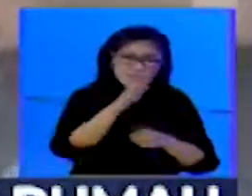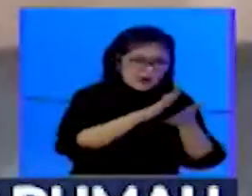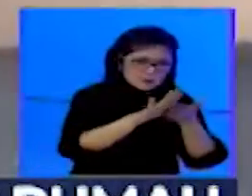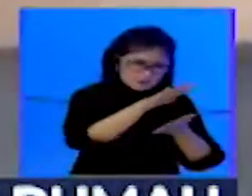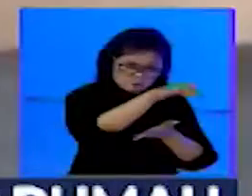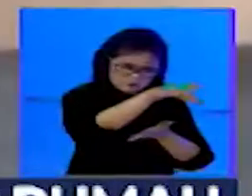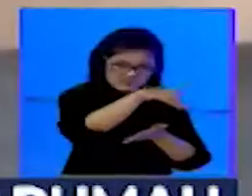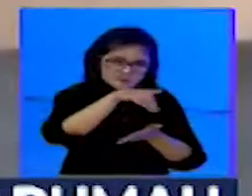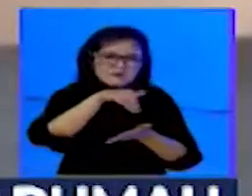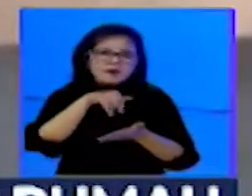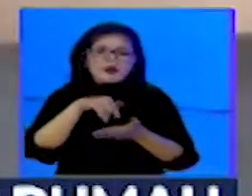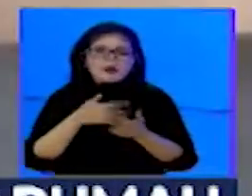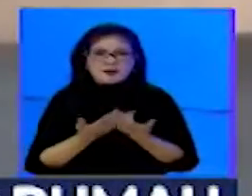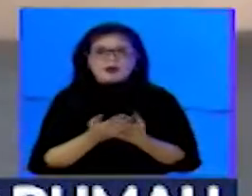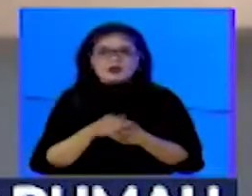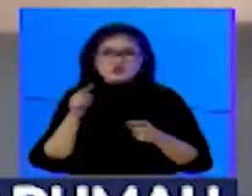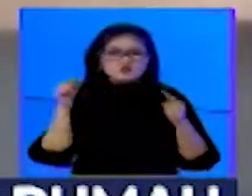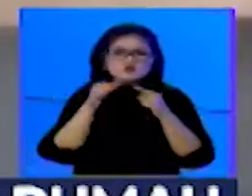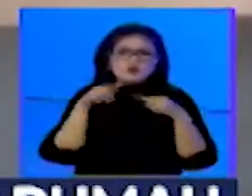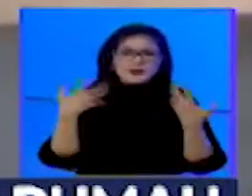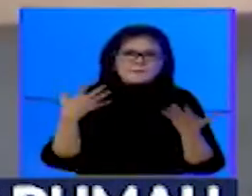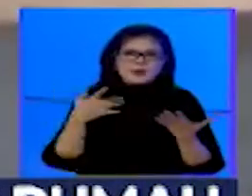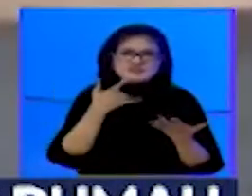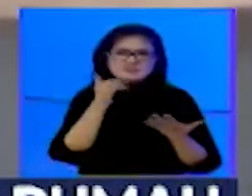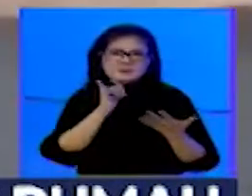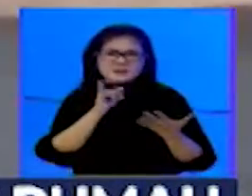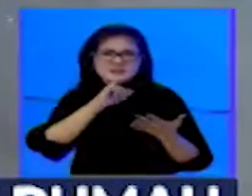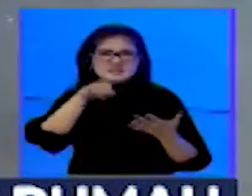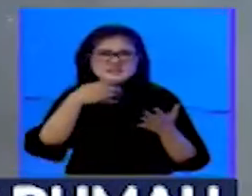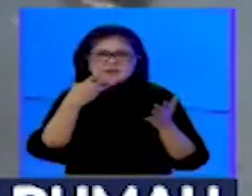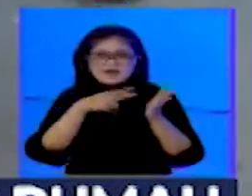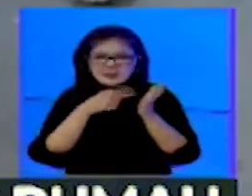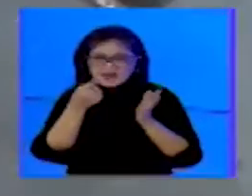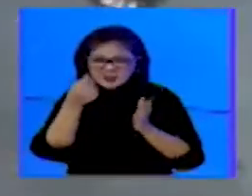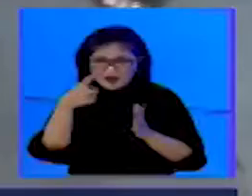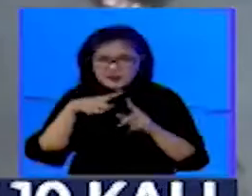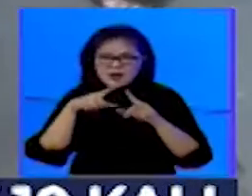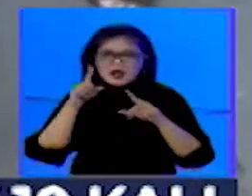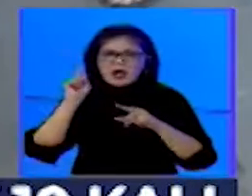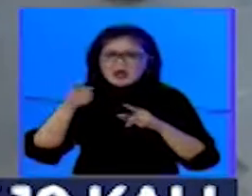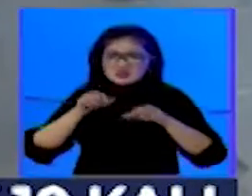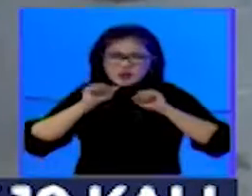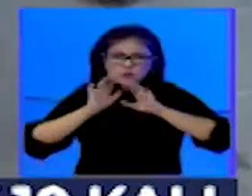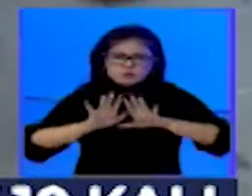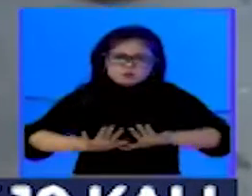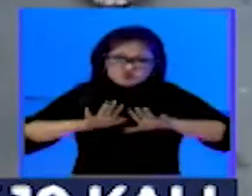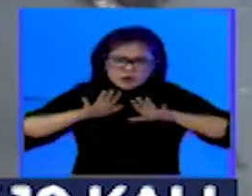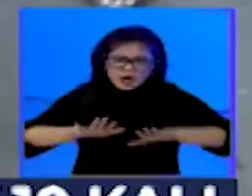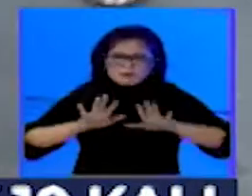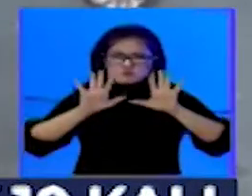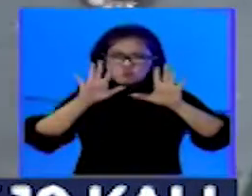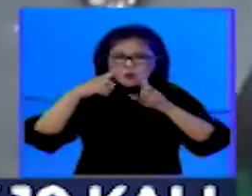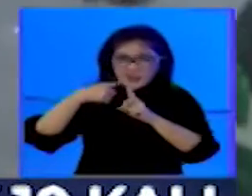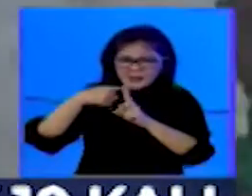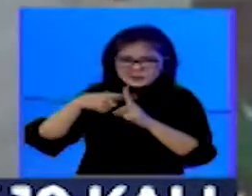sebagai efek Jera bertugas memberikan hukuman push up sebanyak 10 kali hukuman ini berlaku bagi semua pengendara termasuk